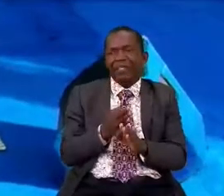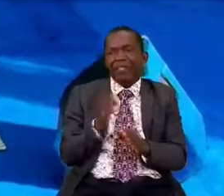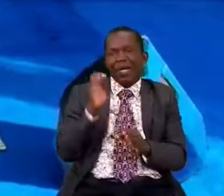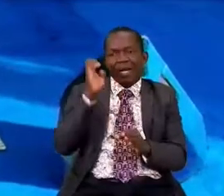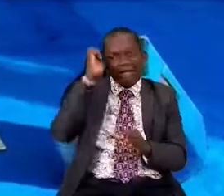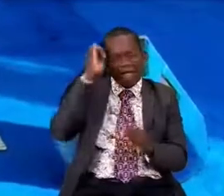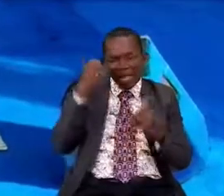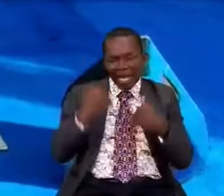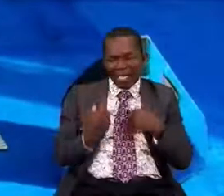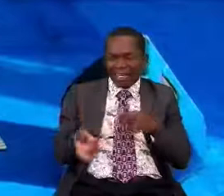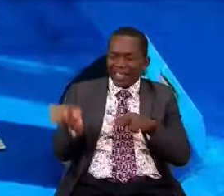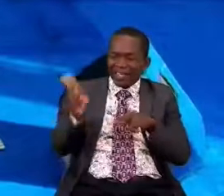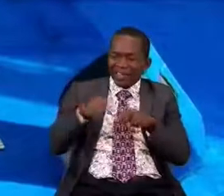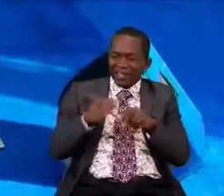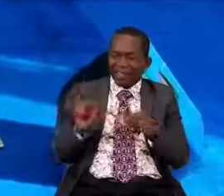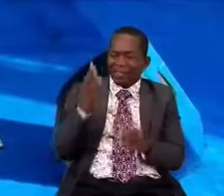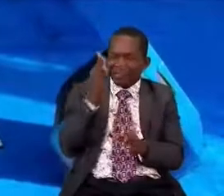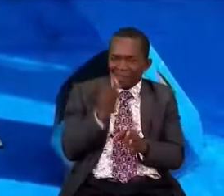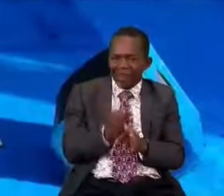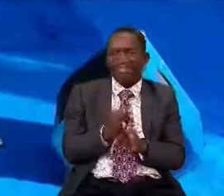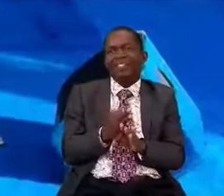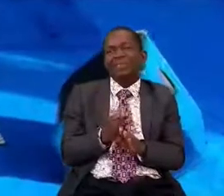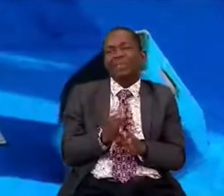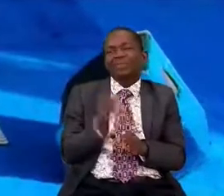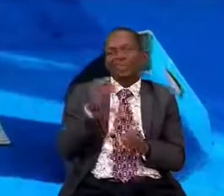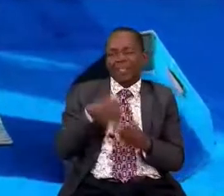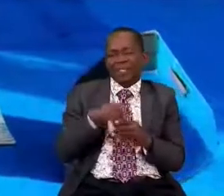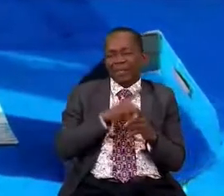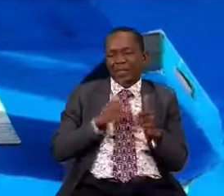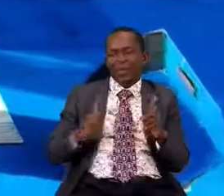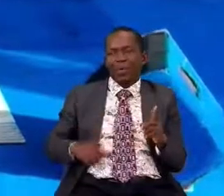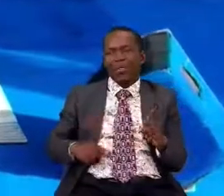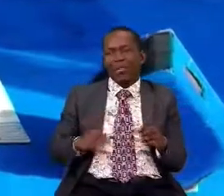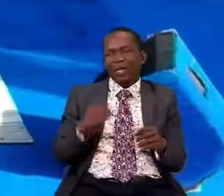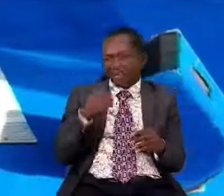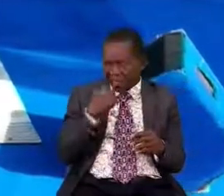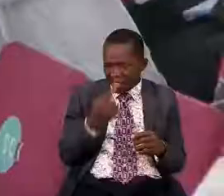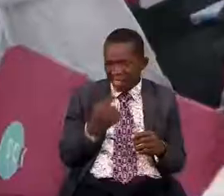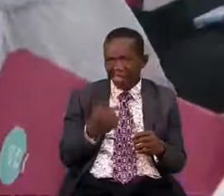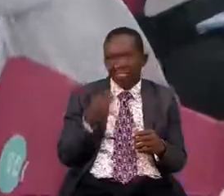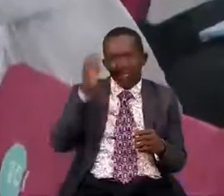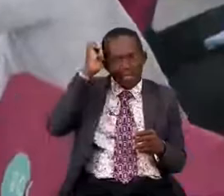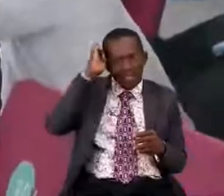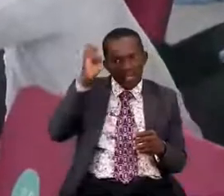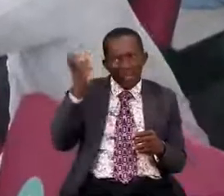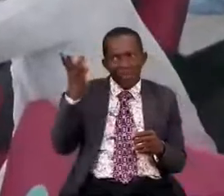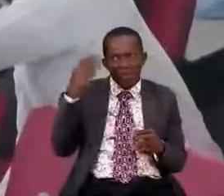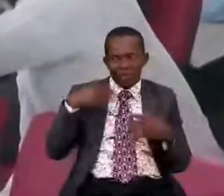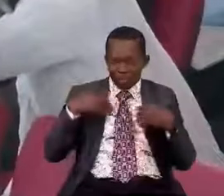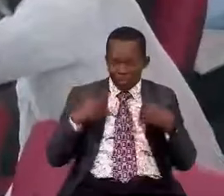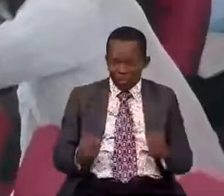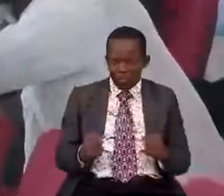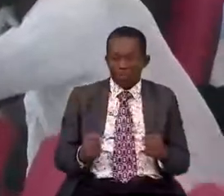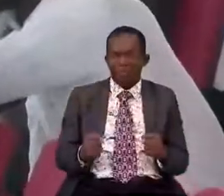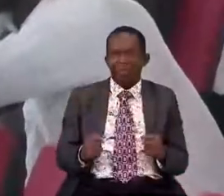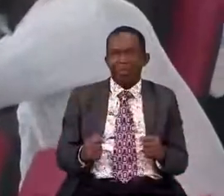Seigneur, mais il fut fortifié par la foi. Il peut être environné des gens qui